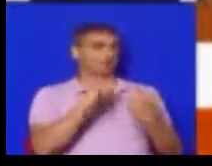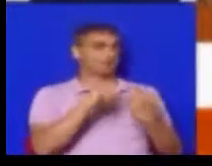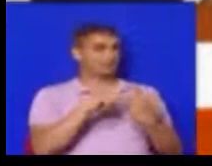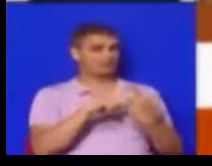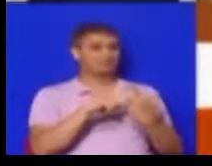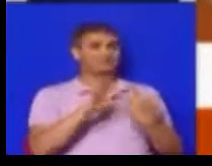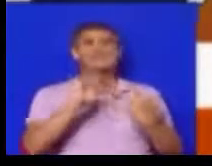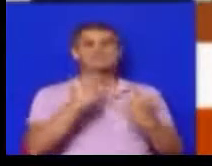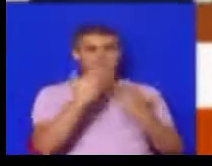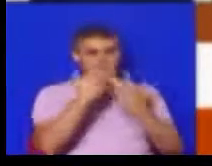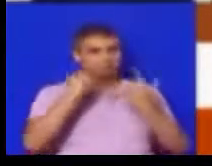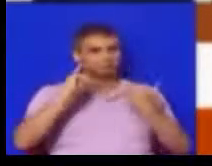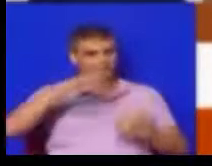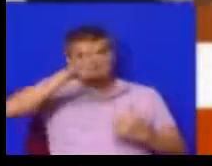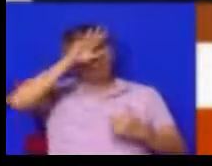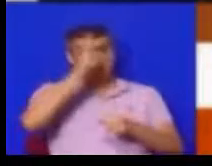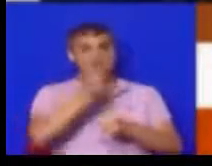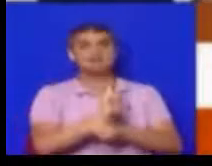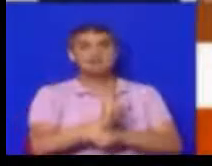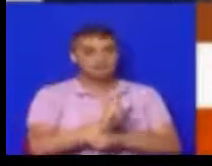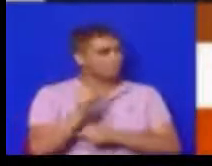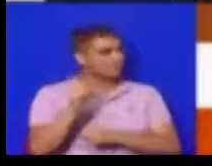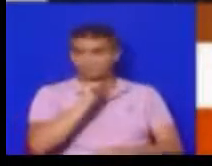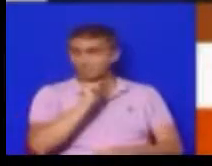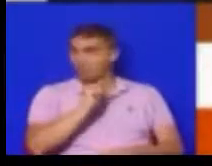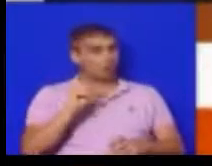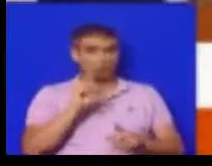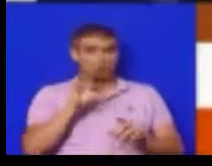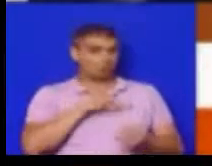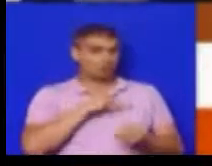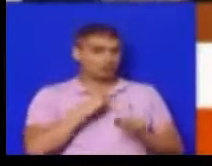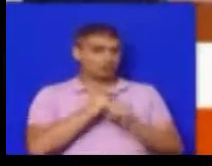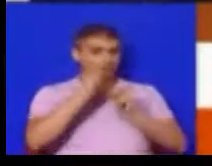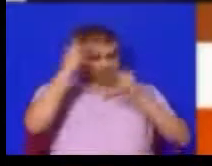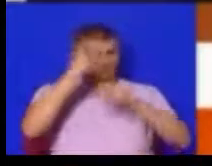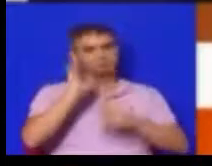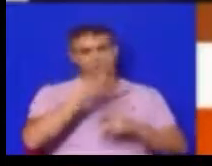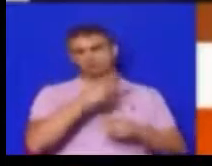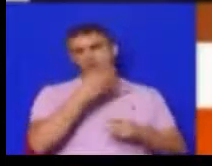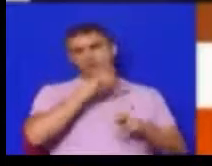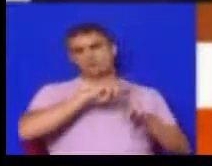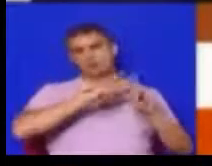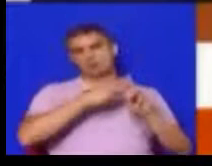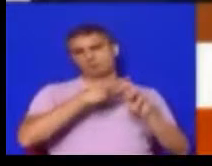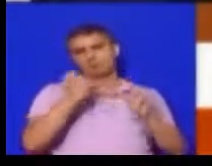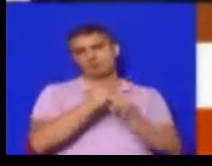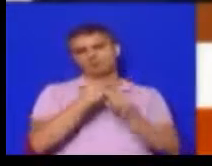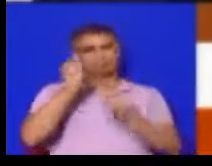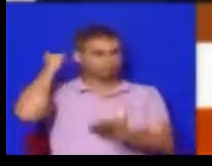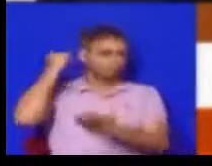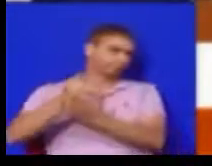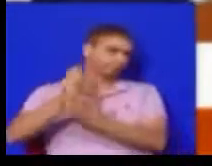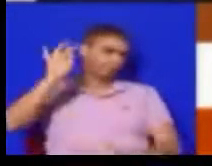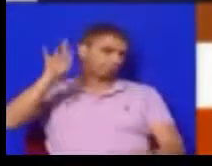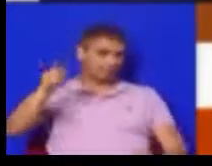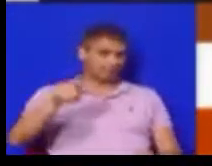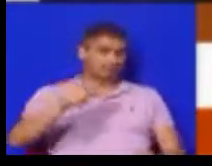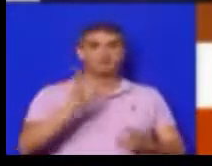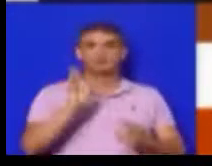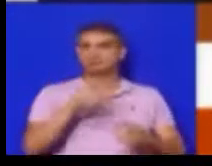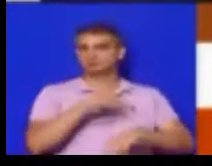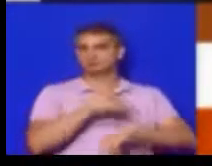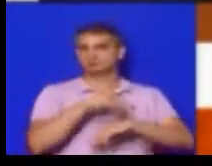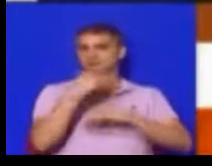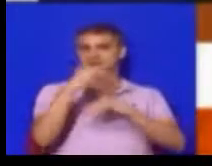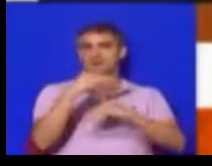אם ברור שהאיראנים רימו והם לא מוכנים להגיע להסכם, אז יש לגיטימציה לדברים אחרים. יש פה לוז, זה